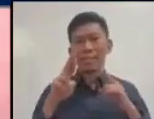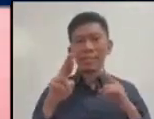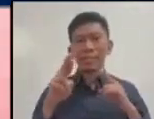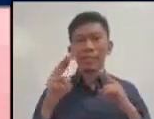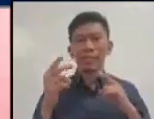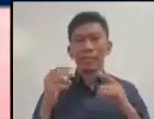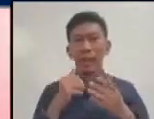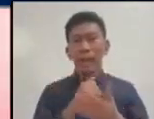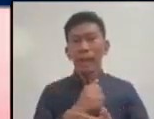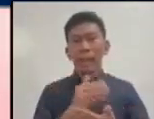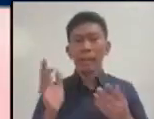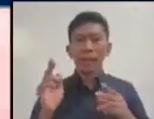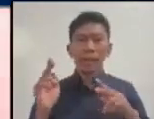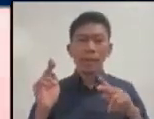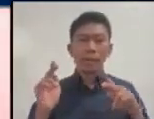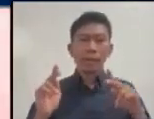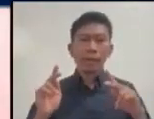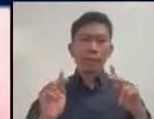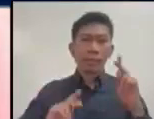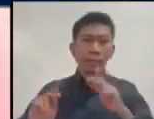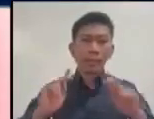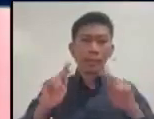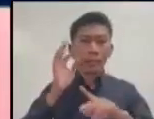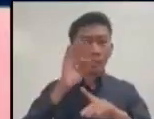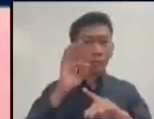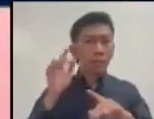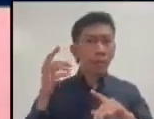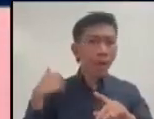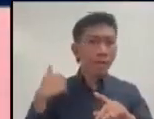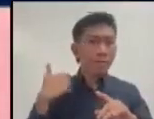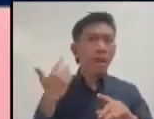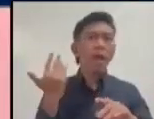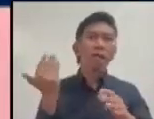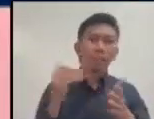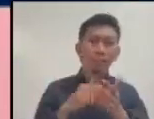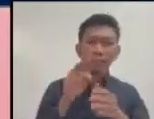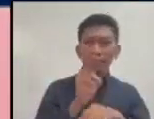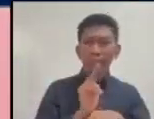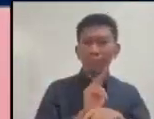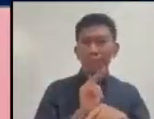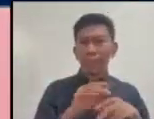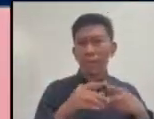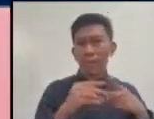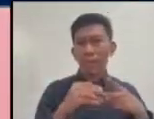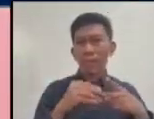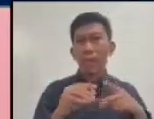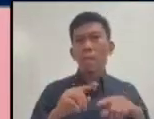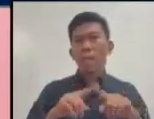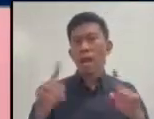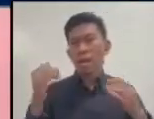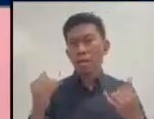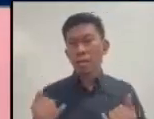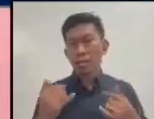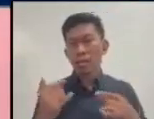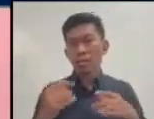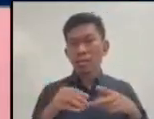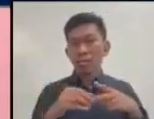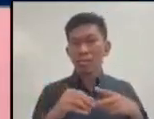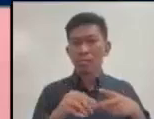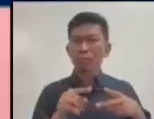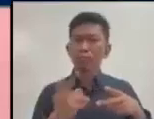natin, mga ilang organization nire-recycle. Pero ito po ay stopgap measure lamang. 9% lang po